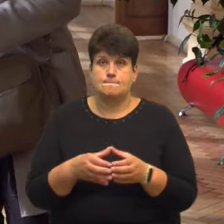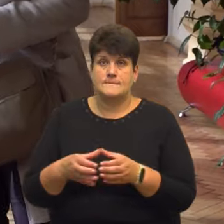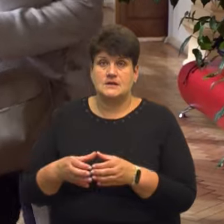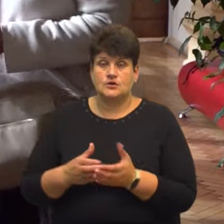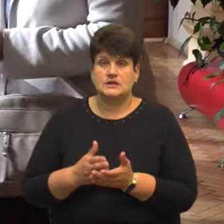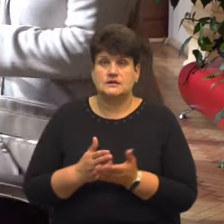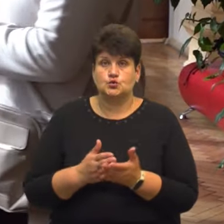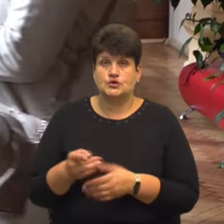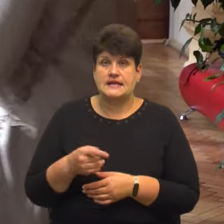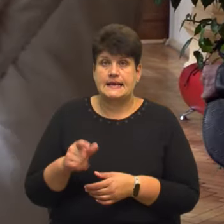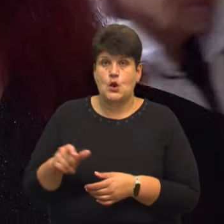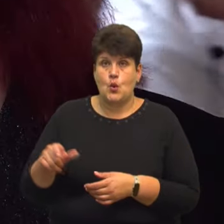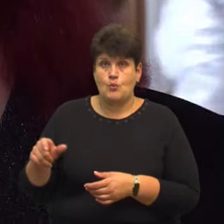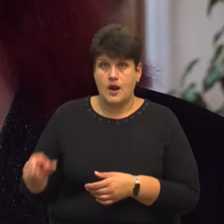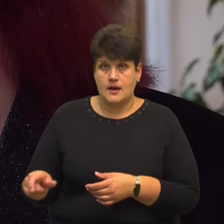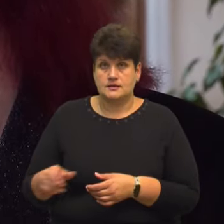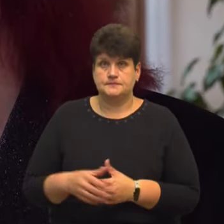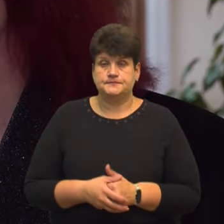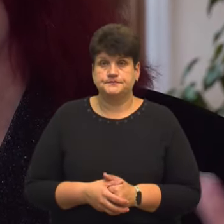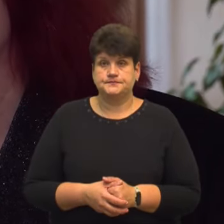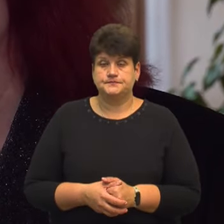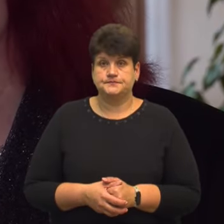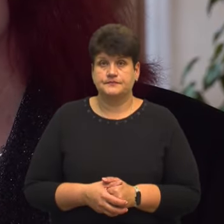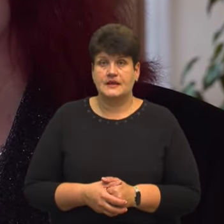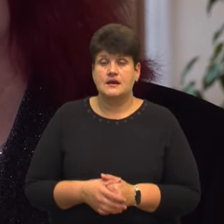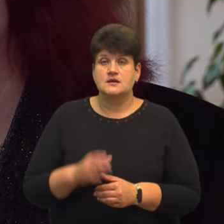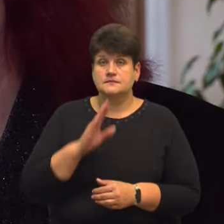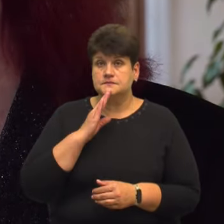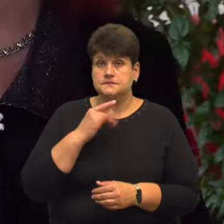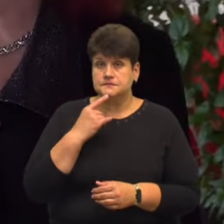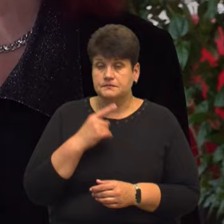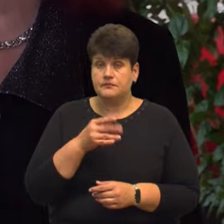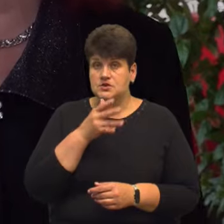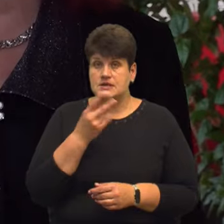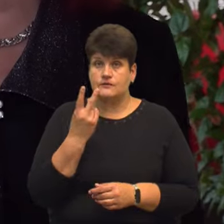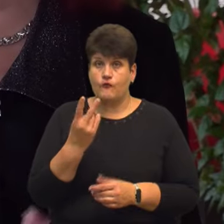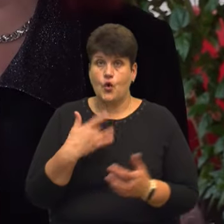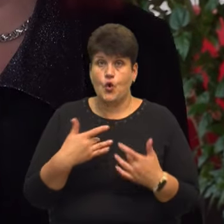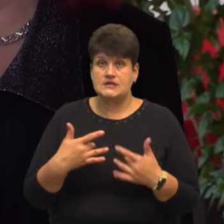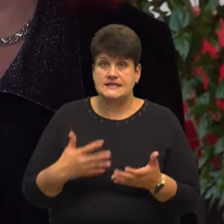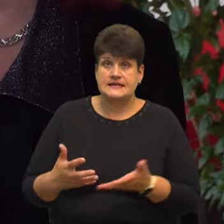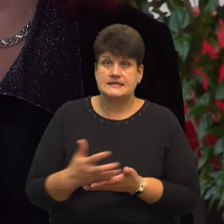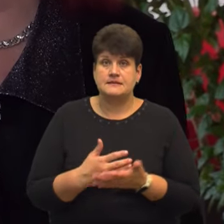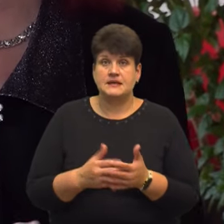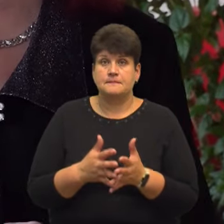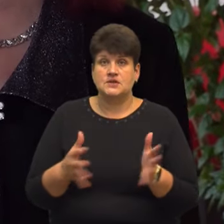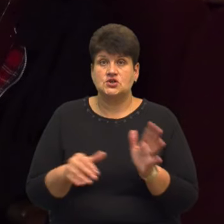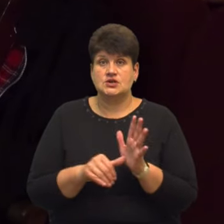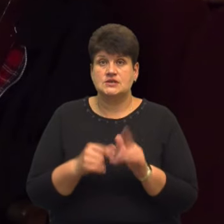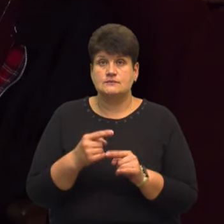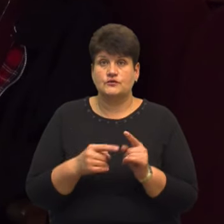служать тернополяни - розповіла Олена Лайко за її словами під час двох концертів зібрали понад 65ся